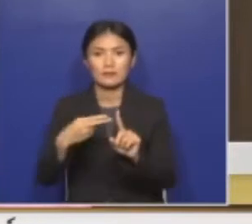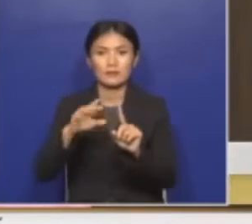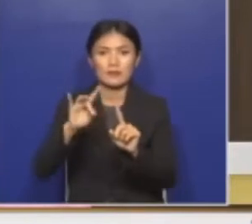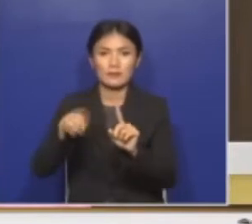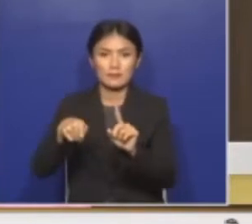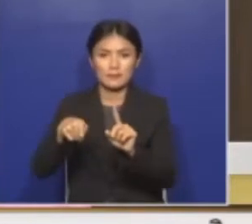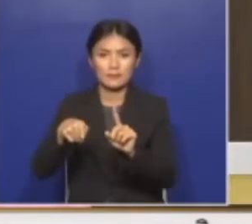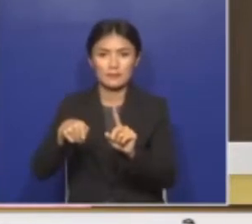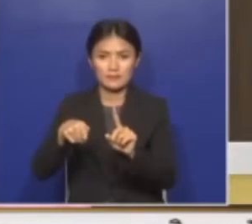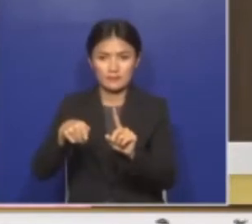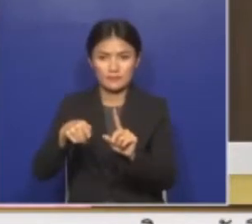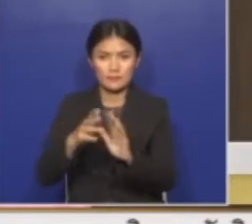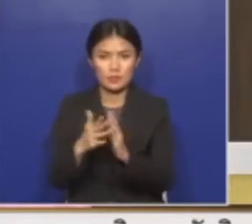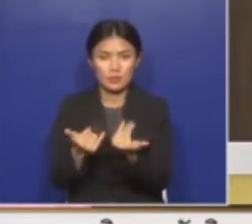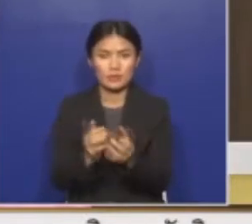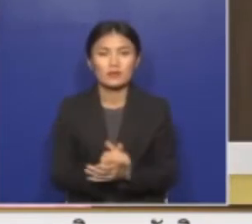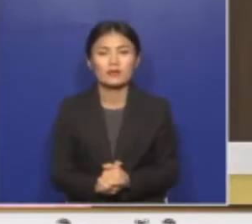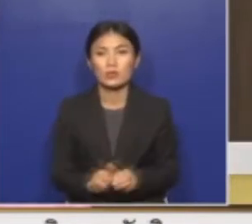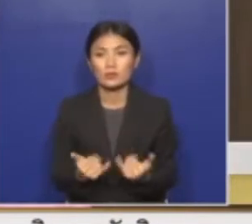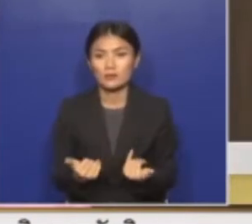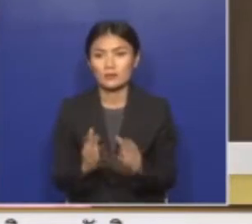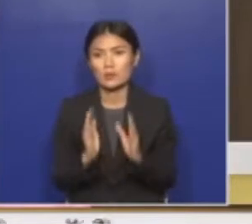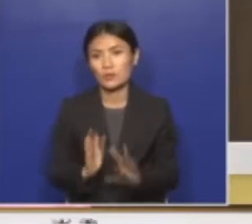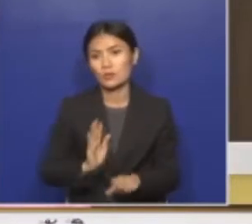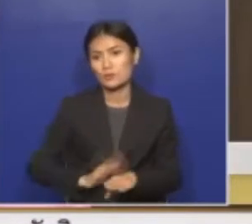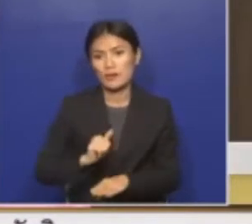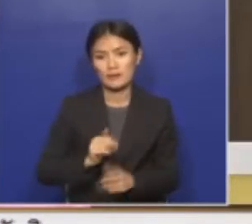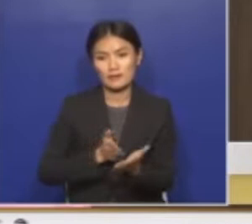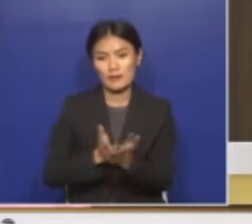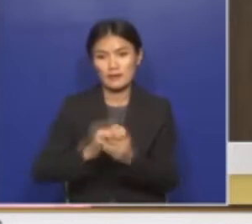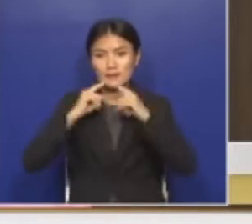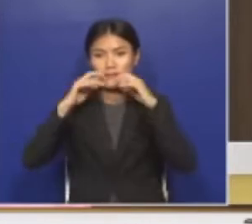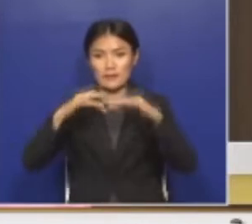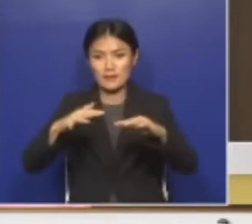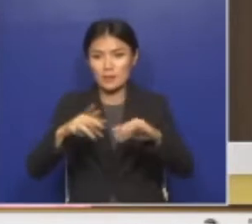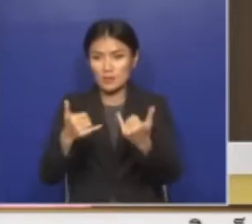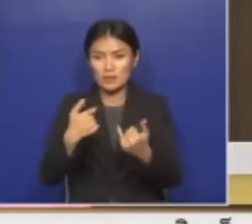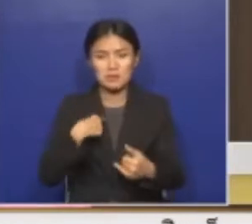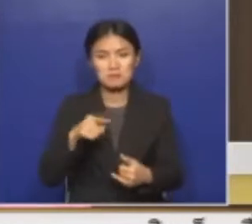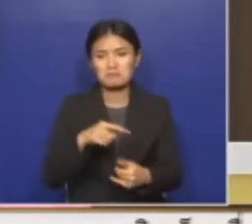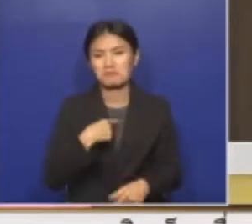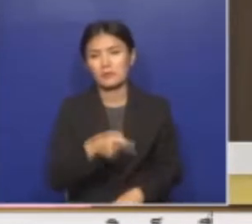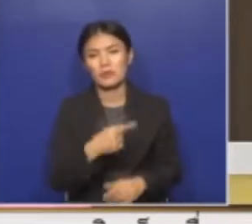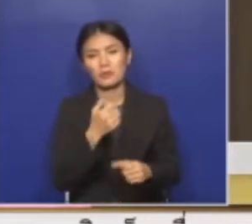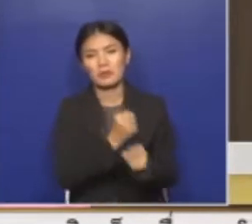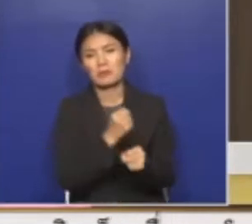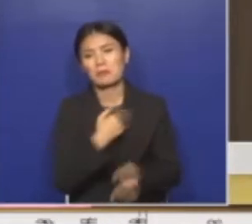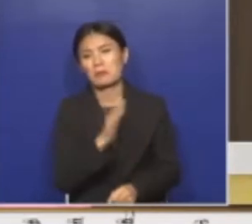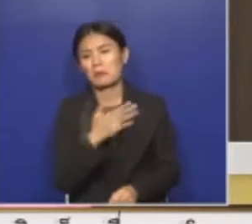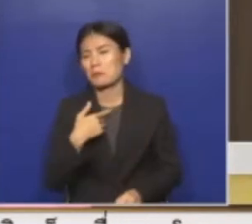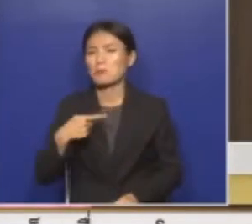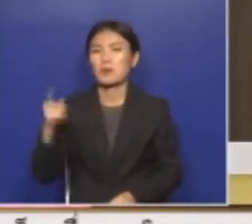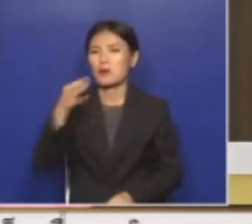นะครับวันนี้บุคลากรที่มีความเ****วชาญทางด้านทะเลนะครับต้องไปประกอบอาชีพอื่นเป็นที่น่าเสียดาย